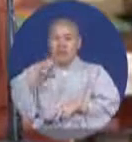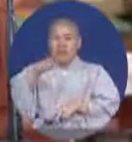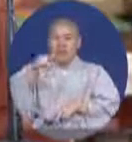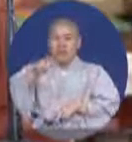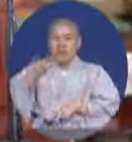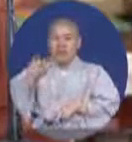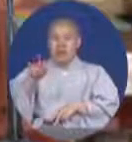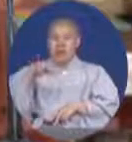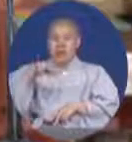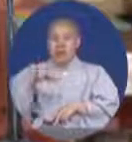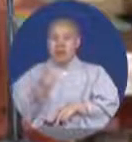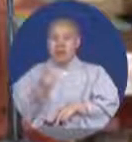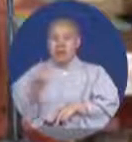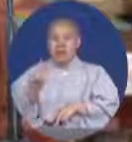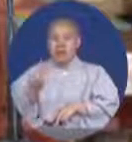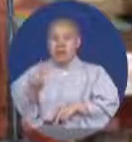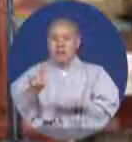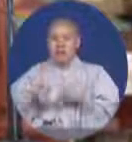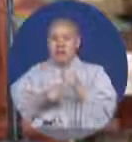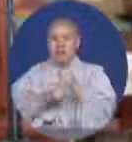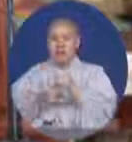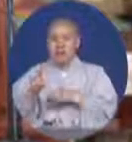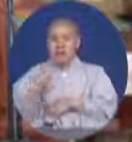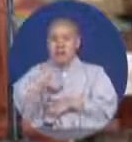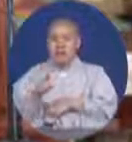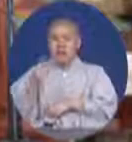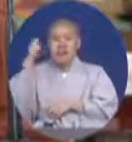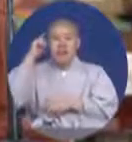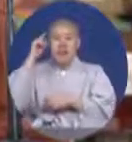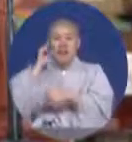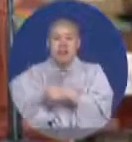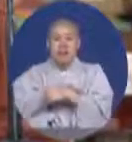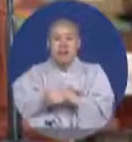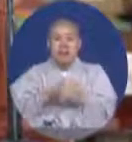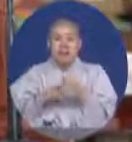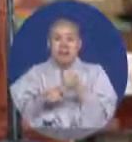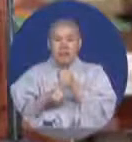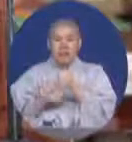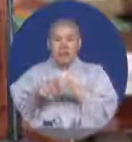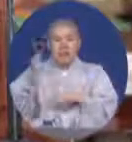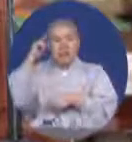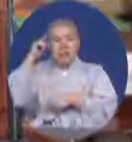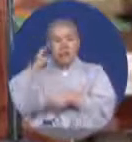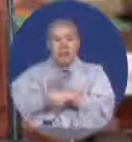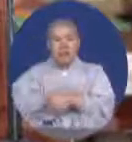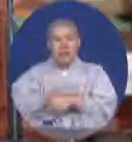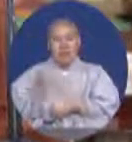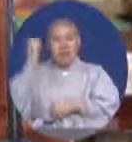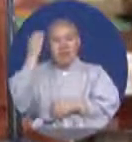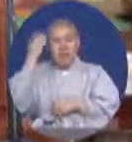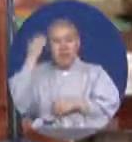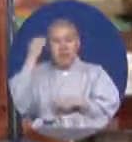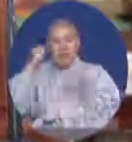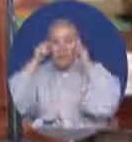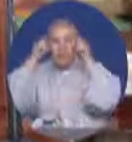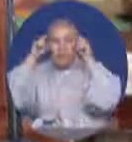말이지. 금강은 뭐냐? 지혜입니다. 지혜. 지혜로 보리를 이루는